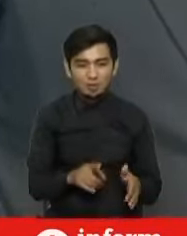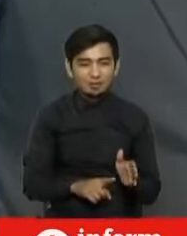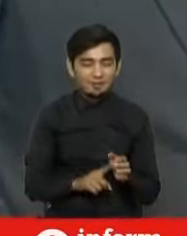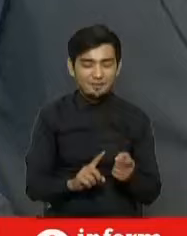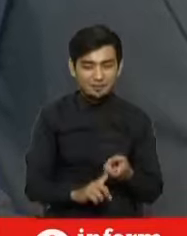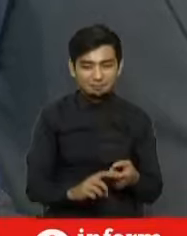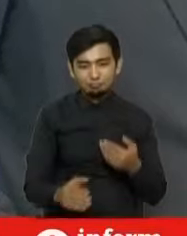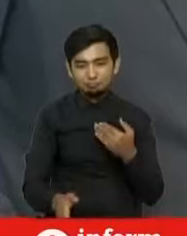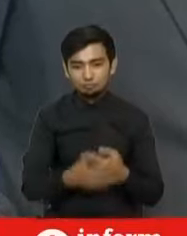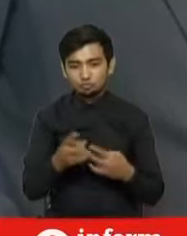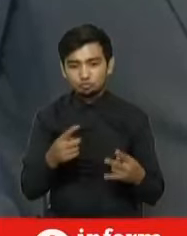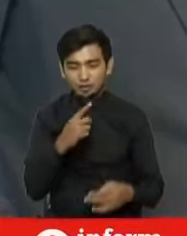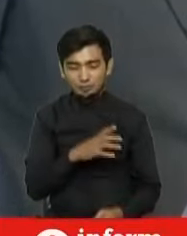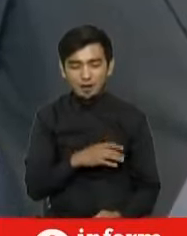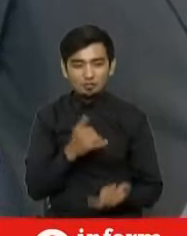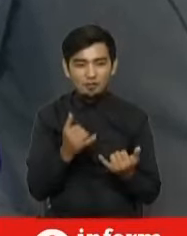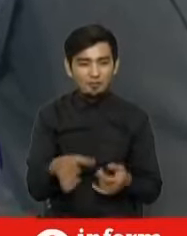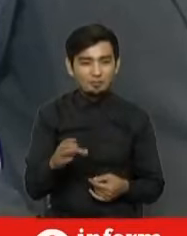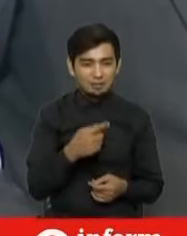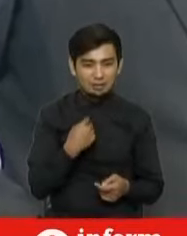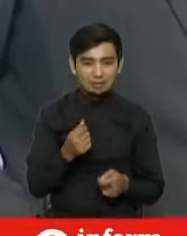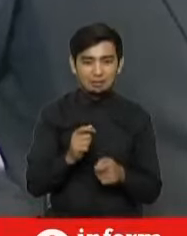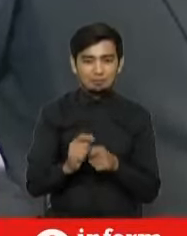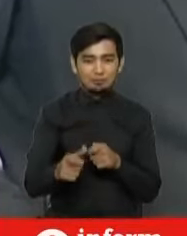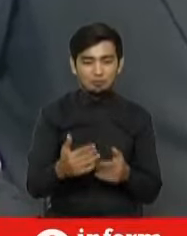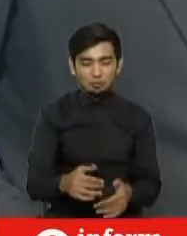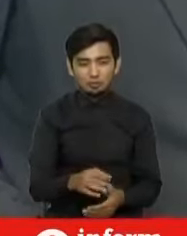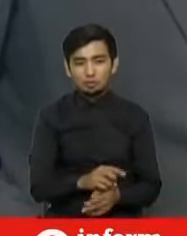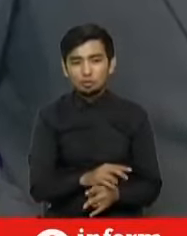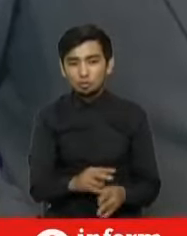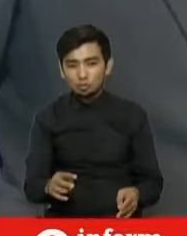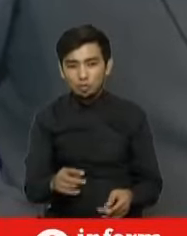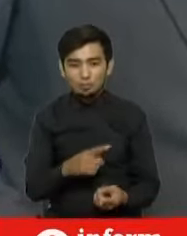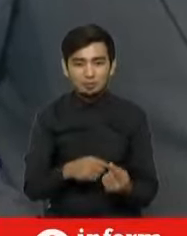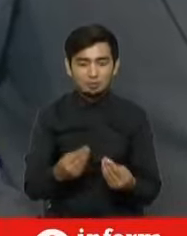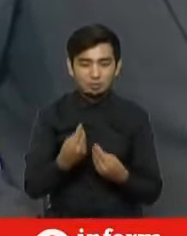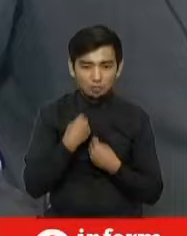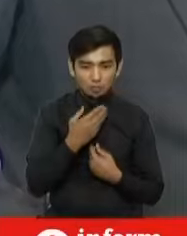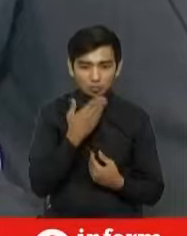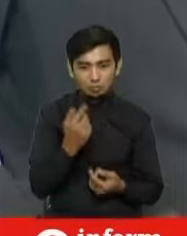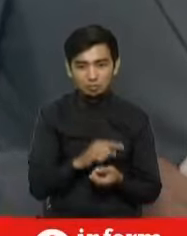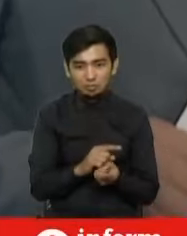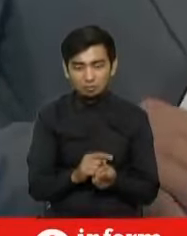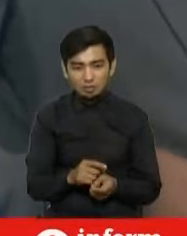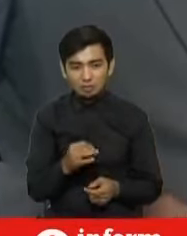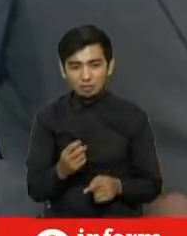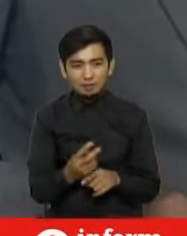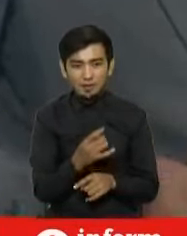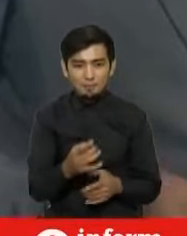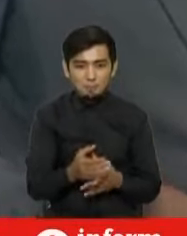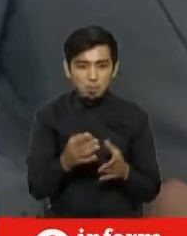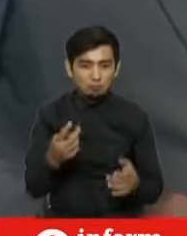талап етеді. Өйткені олардың айтуынша қаржы құйған кісілердің бірде біреуі пайда таппаған. Керісінше қазір екесе қарызға